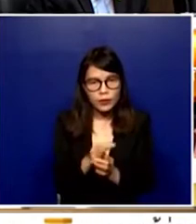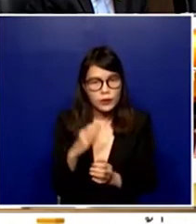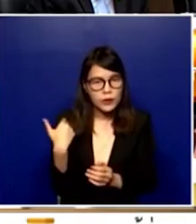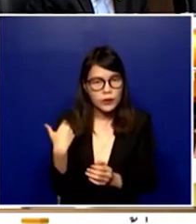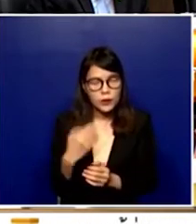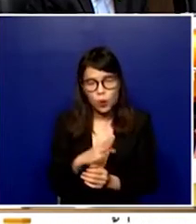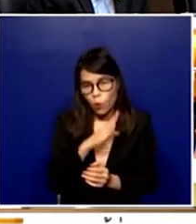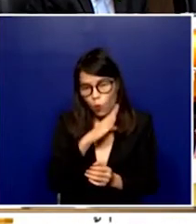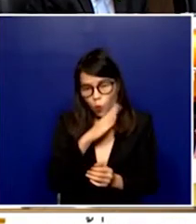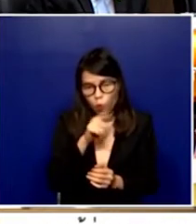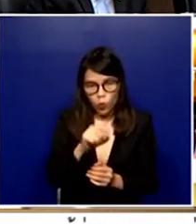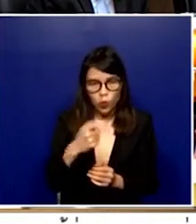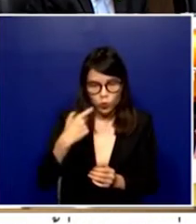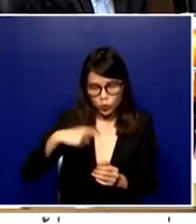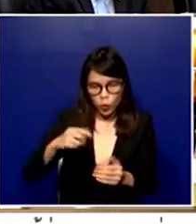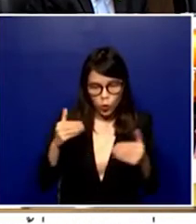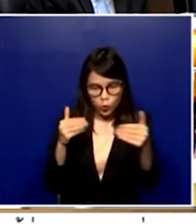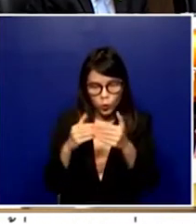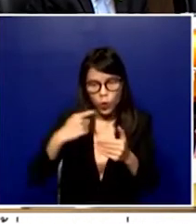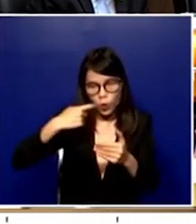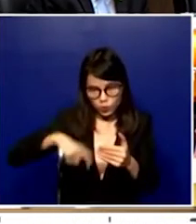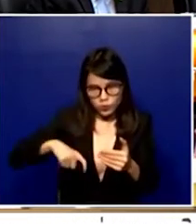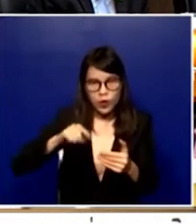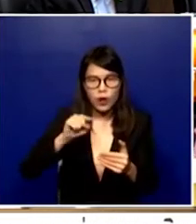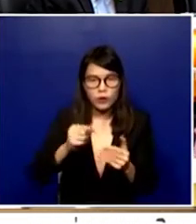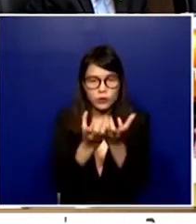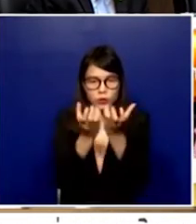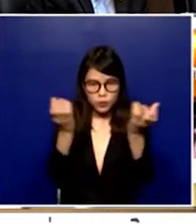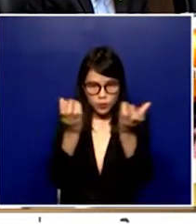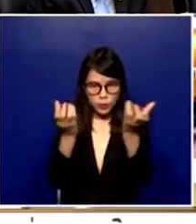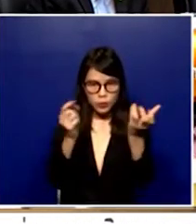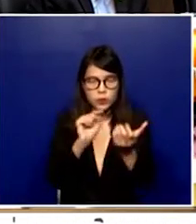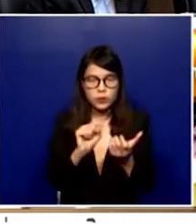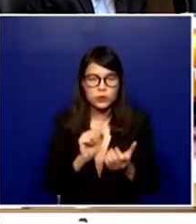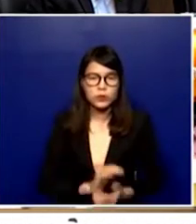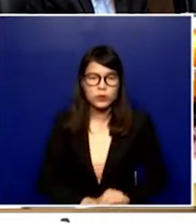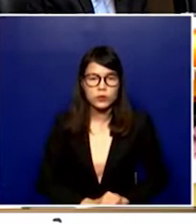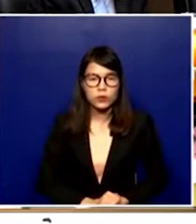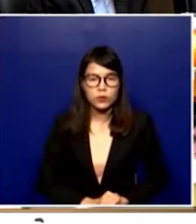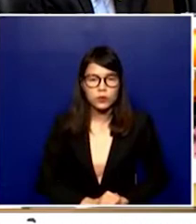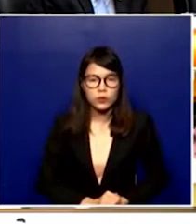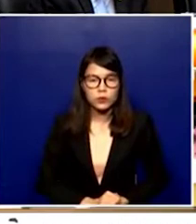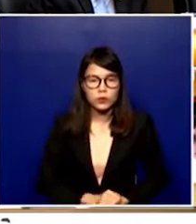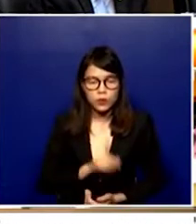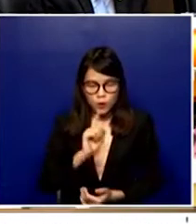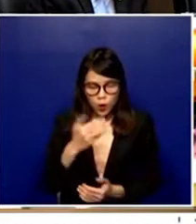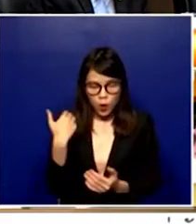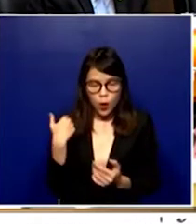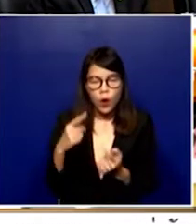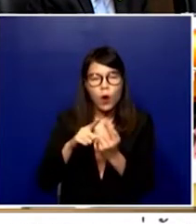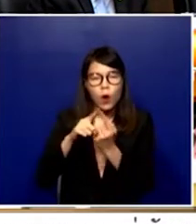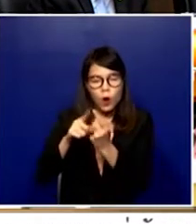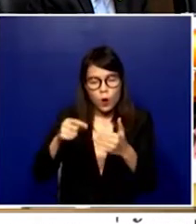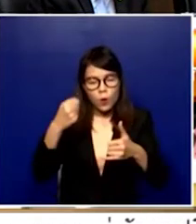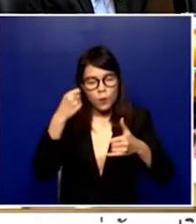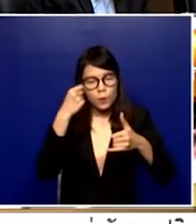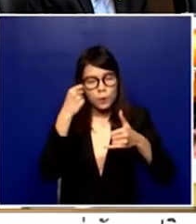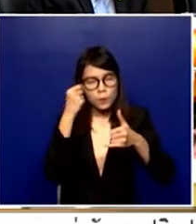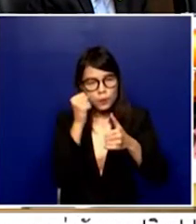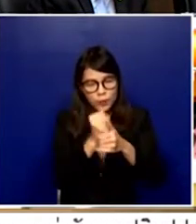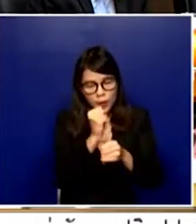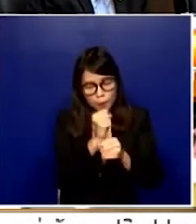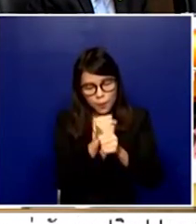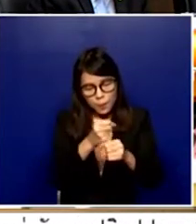ซึ่งการให้การเทษตออสารลฐธมนก็ท่านก็จะตองโดนความผดตามปะวิอยามาตรา